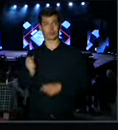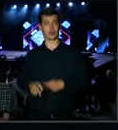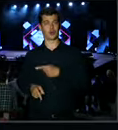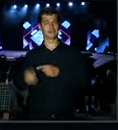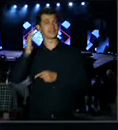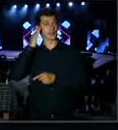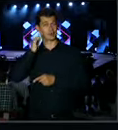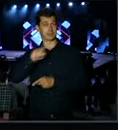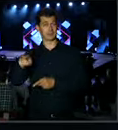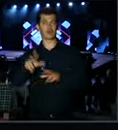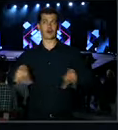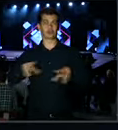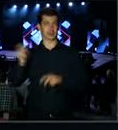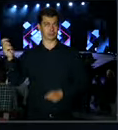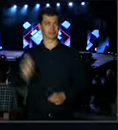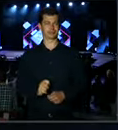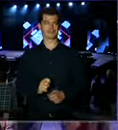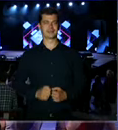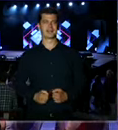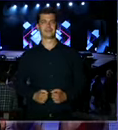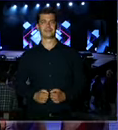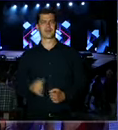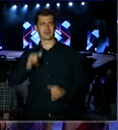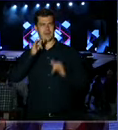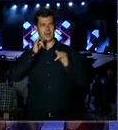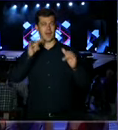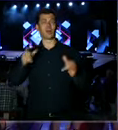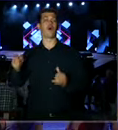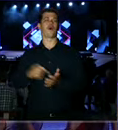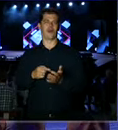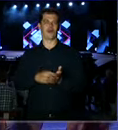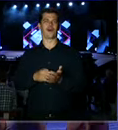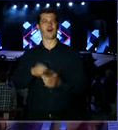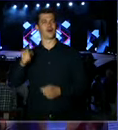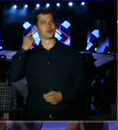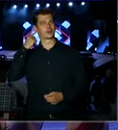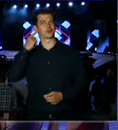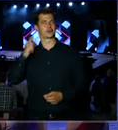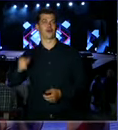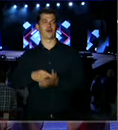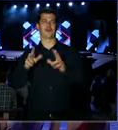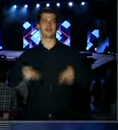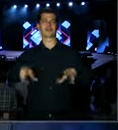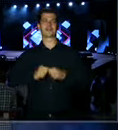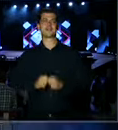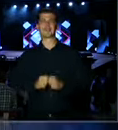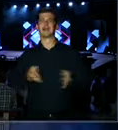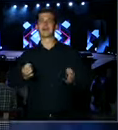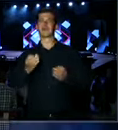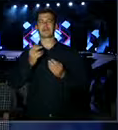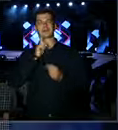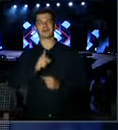znajomi? Jest rodzina naszych kandydatek? Dajcie hałas. No, jest pięknie. Drodzy Państwo,